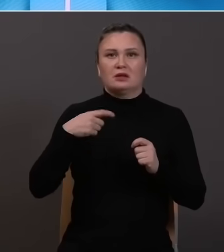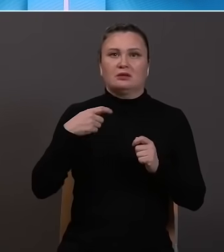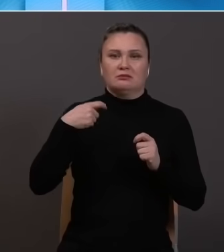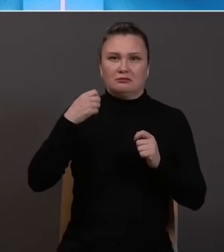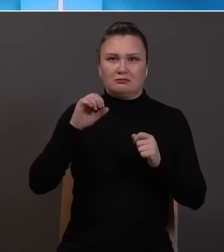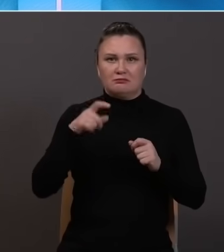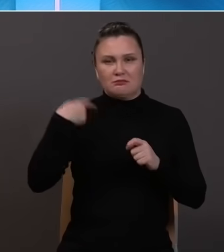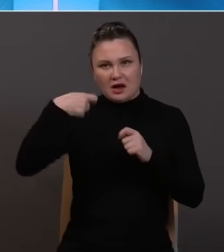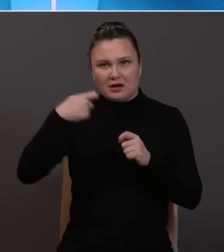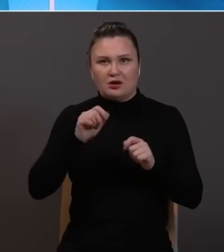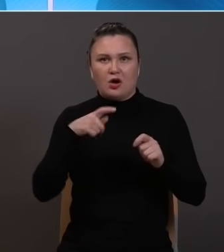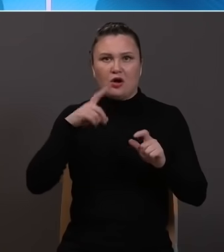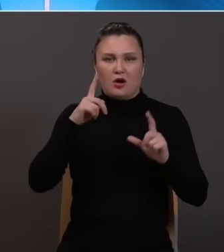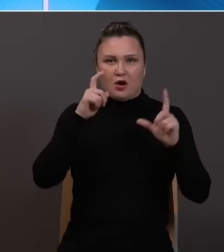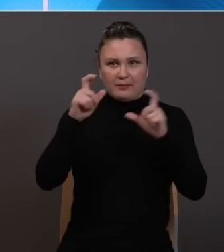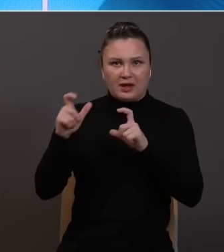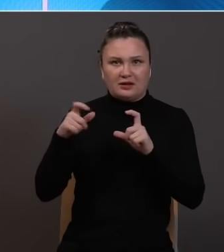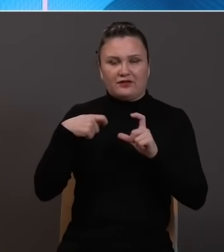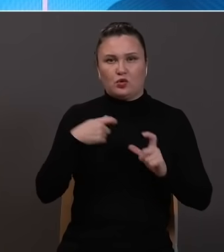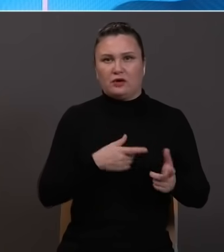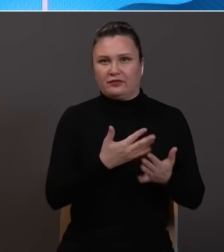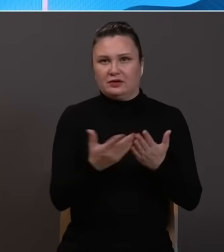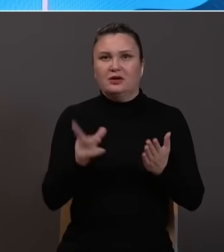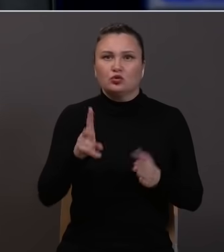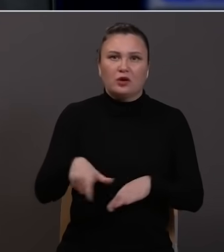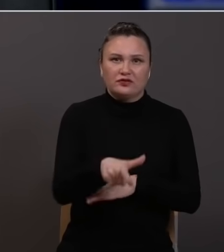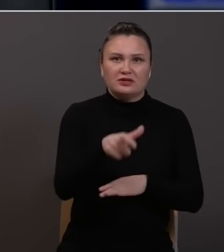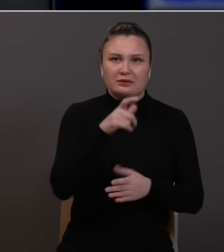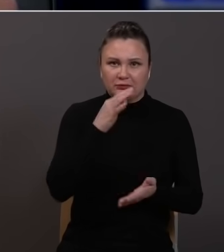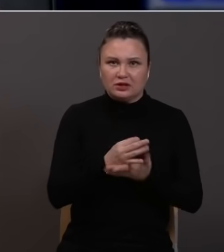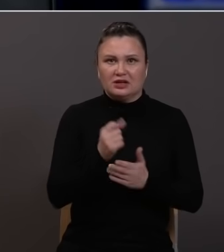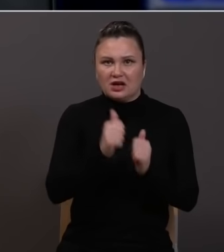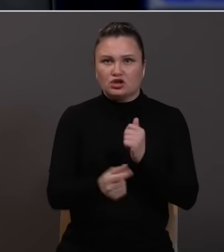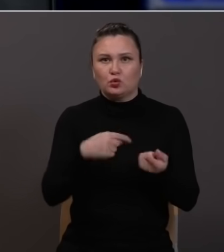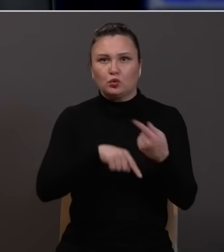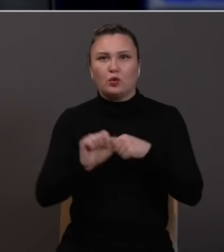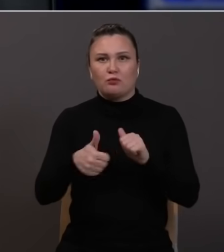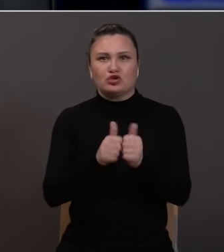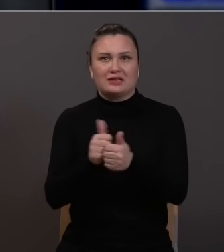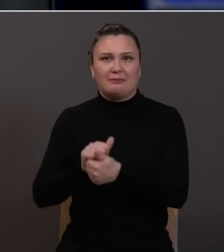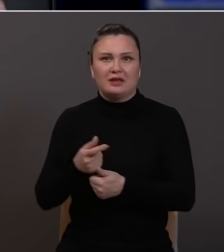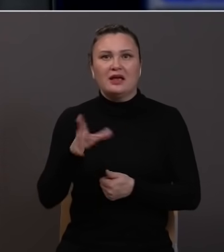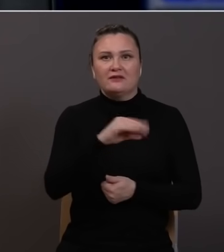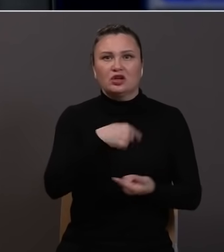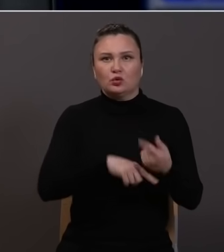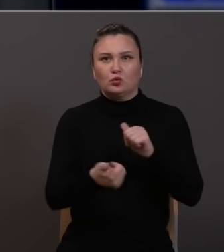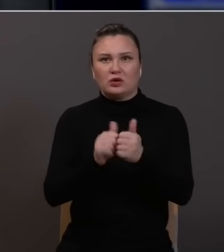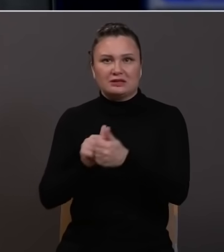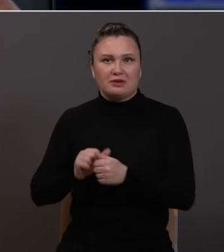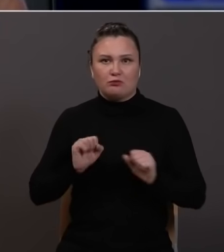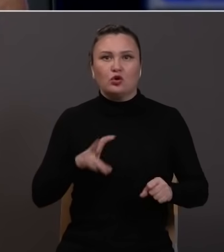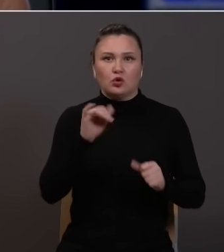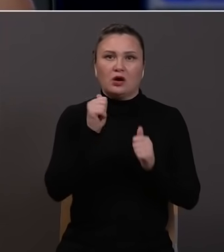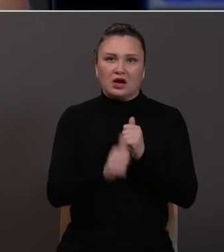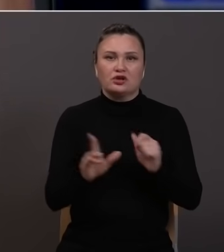фотограф, человек, отвечающий за маршрут и так далее, и так далее. Но каждый друг друга может заменить, все взаимозаменяемые. Ага. Но